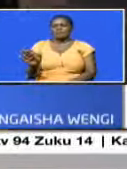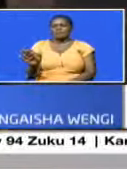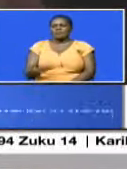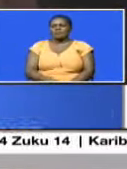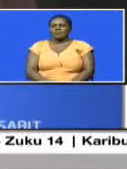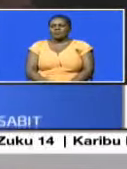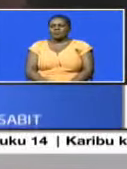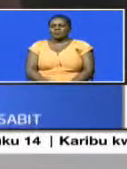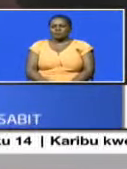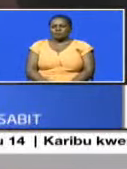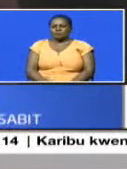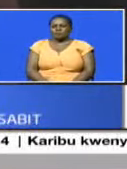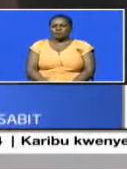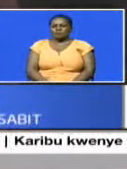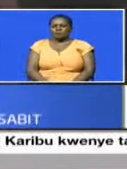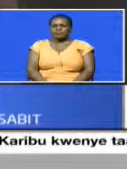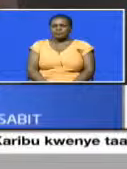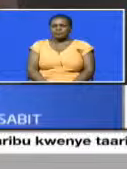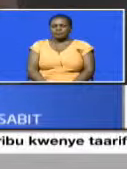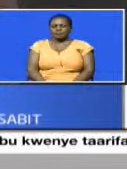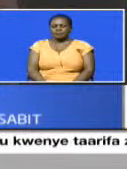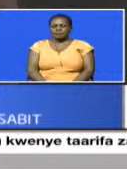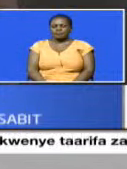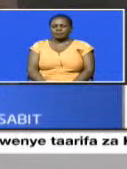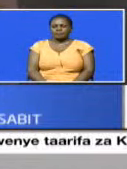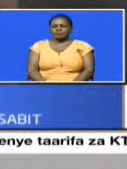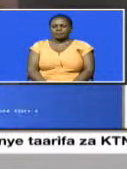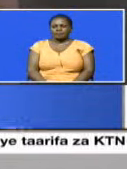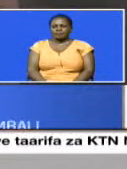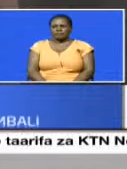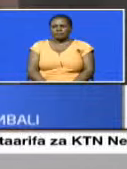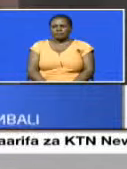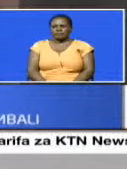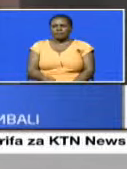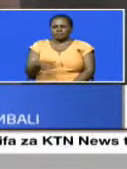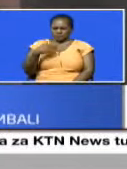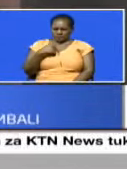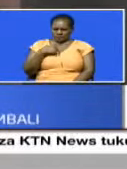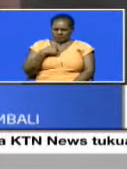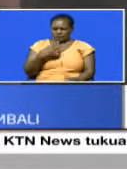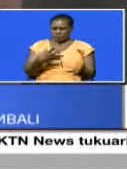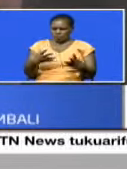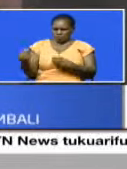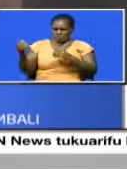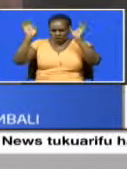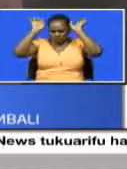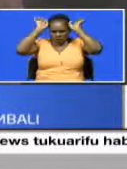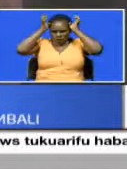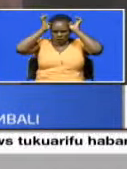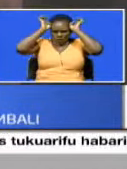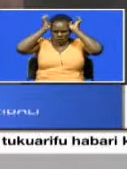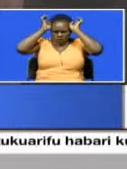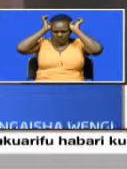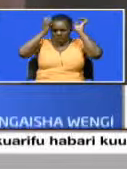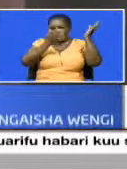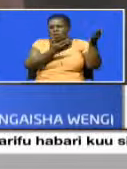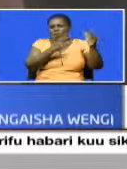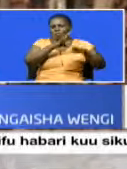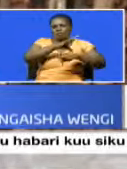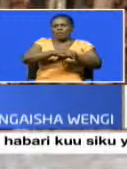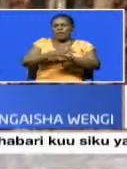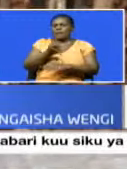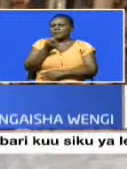ka yaballole ayudake artileti. Nilazimika kwenda Ethiopia kwa matumaini ya kupata